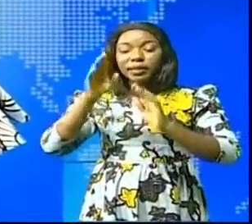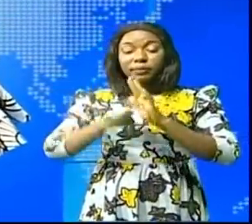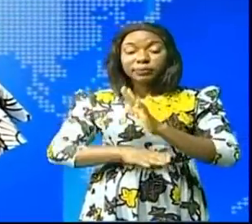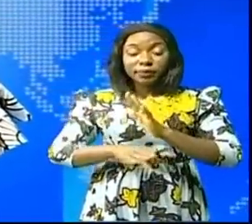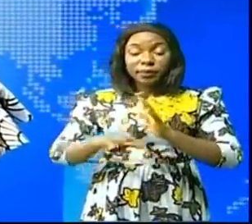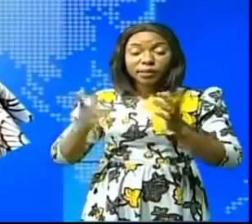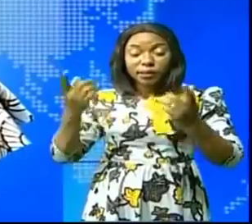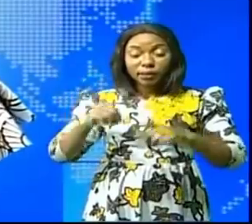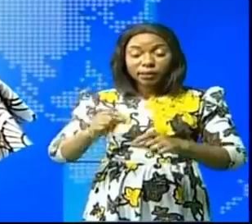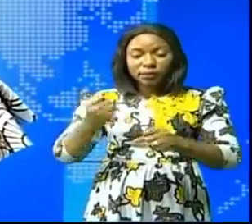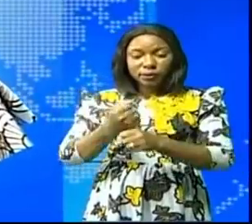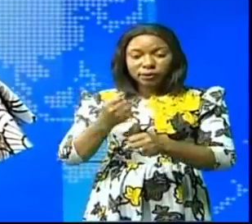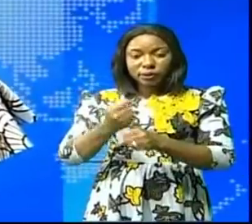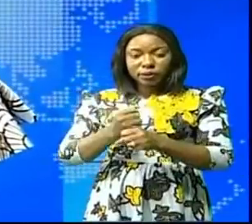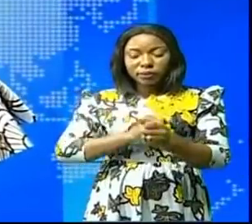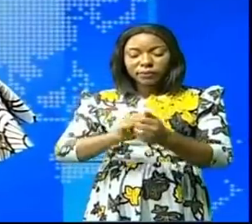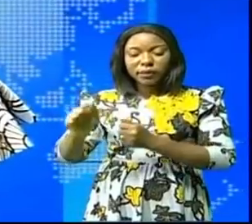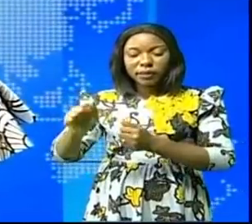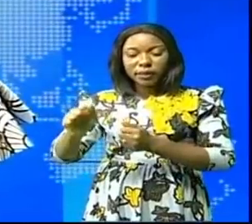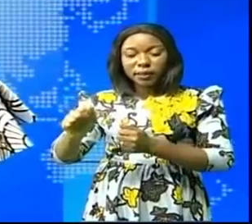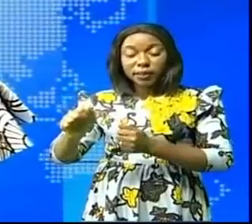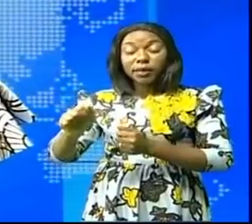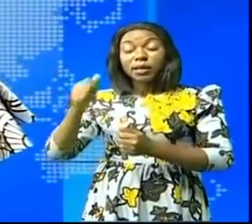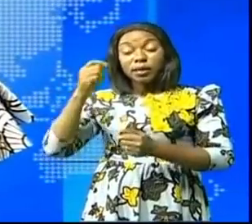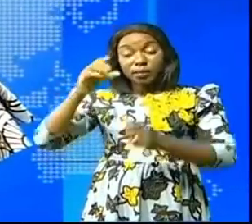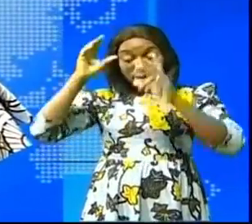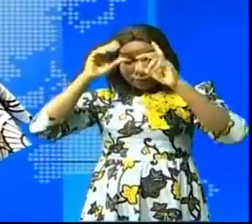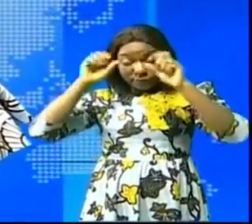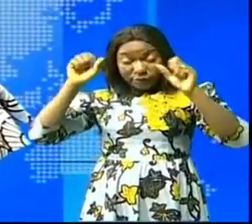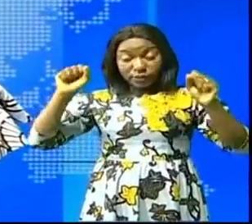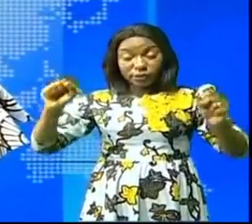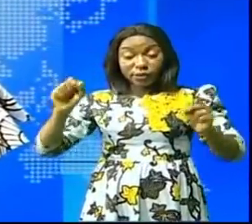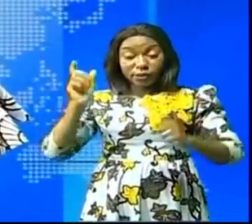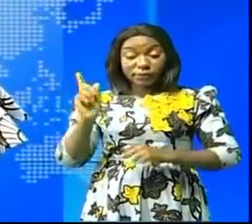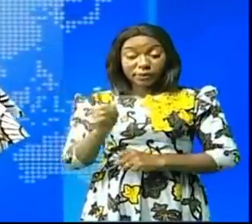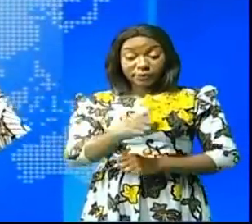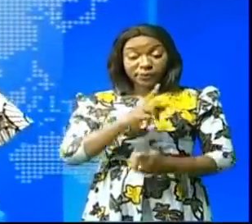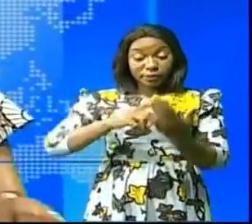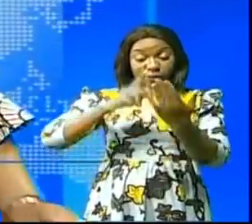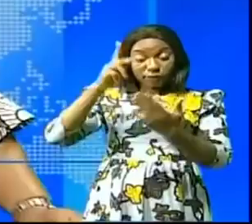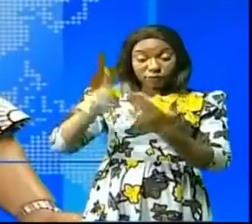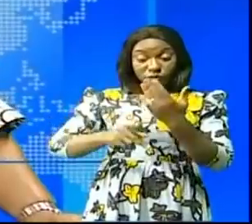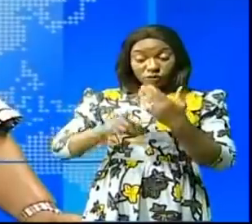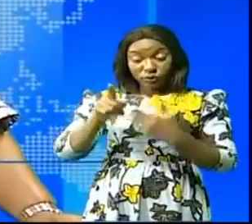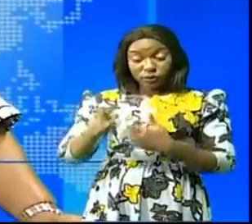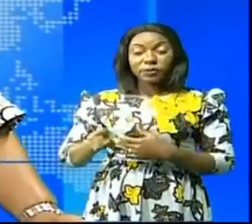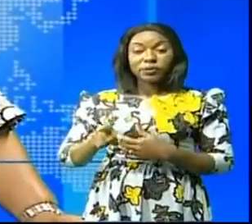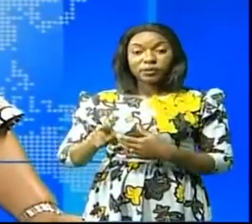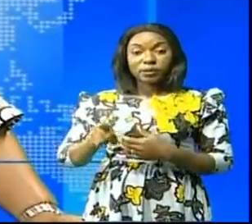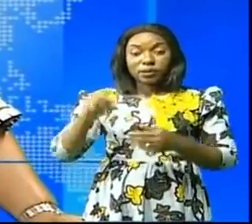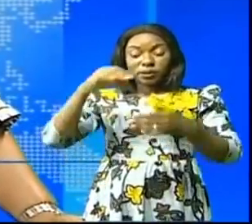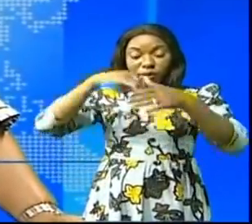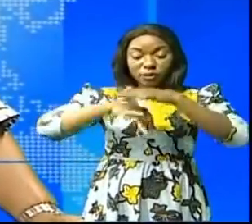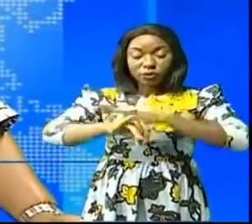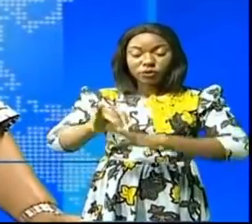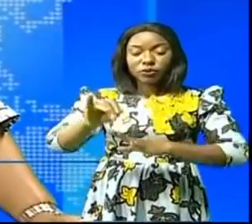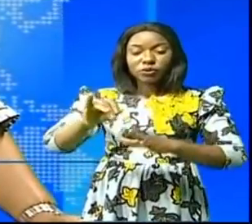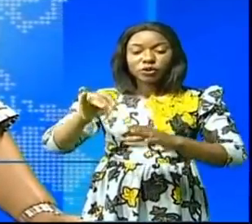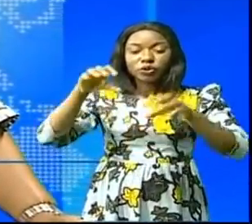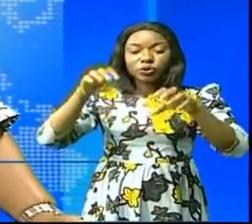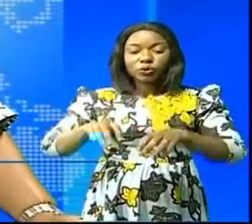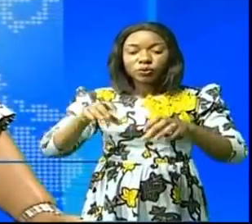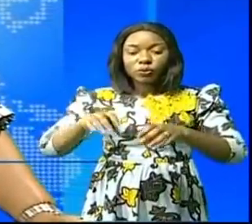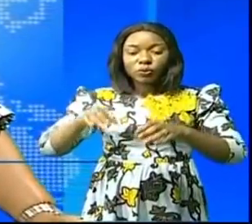plénière présidée par Christophe Mbosoko Diampanga. Parmi ces trois projets de loi figure l'adhésion de la RDC à l'établissement